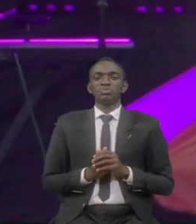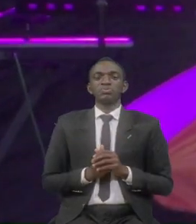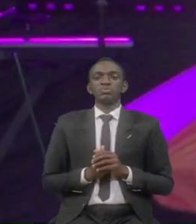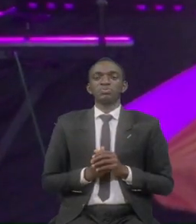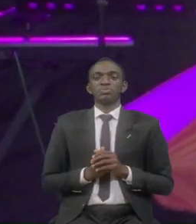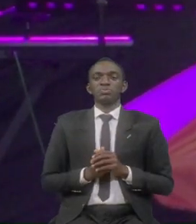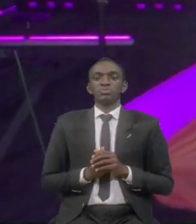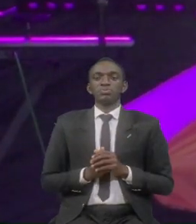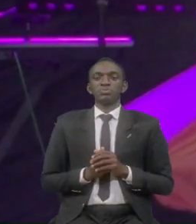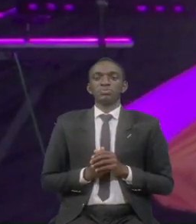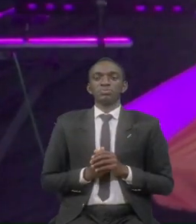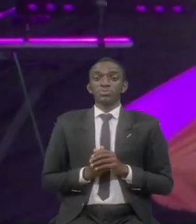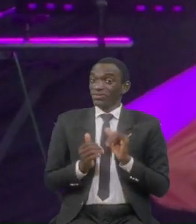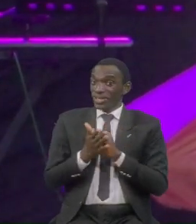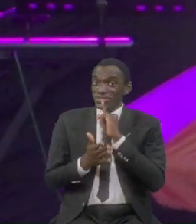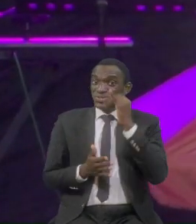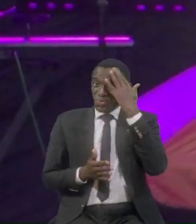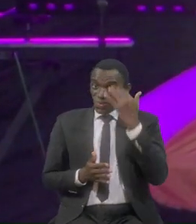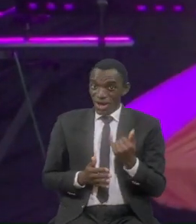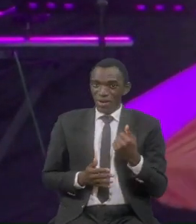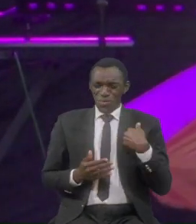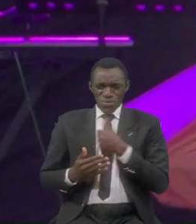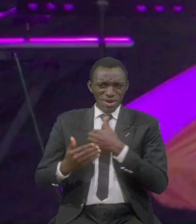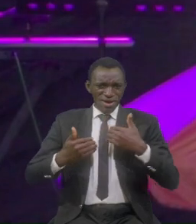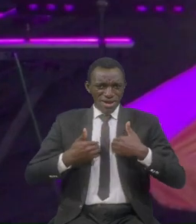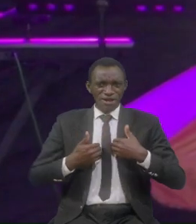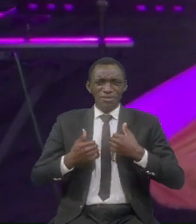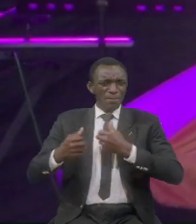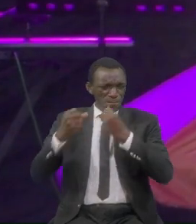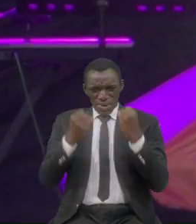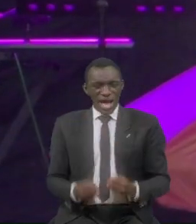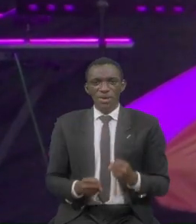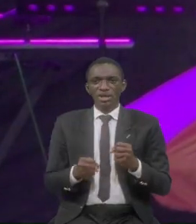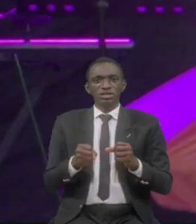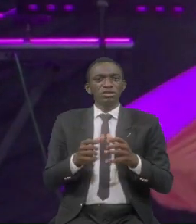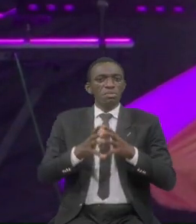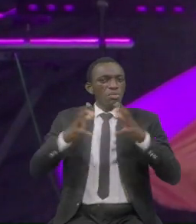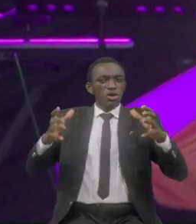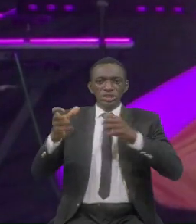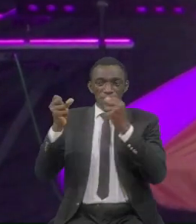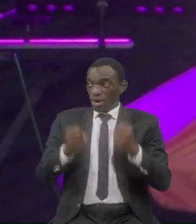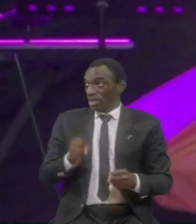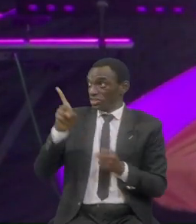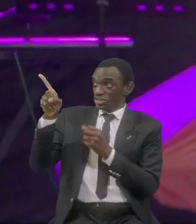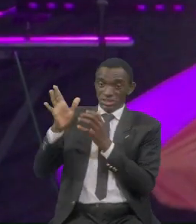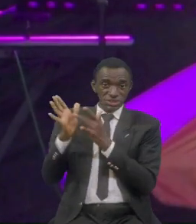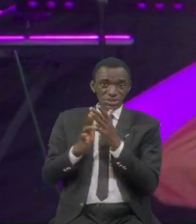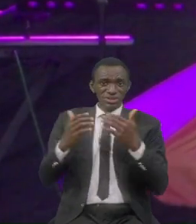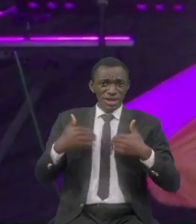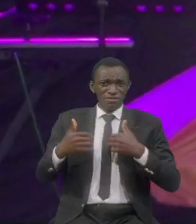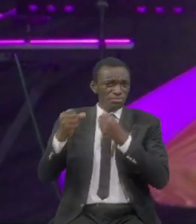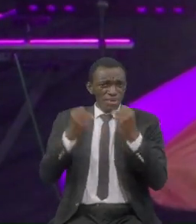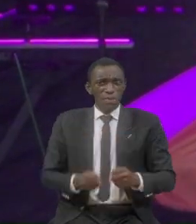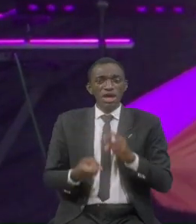kaniya. That's why he has so much power. Mo na hinungdan duna sa grabe kada to deliver. Para makabatun